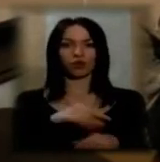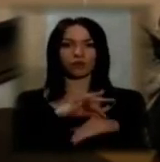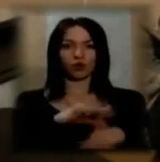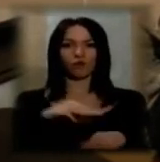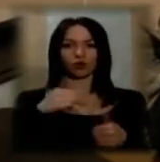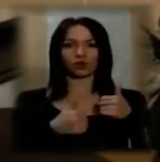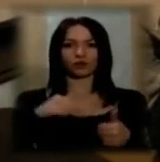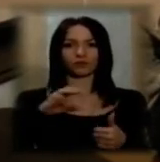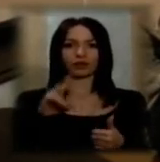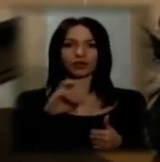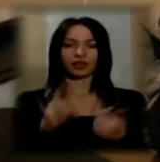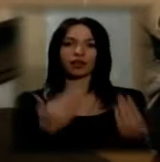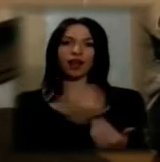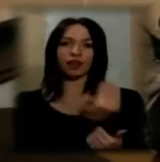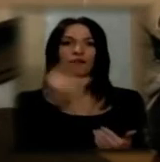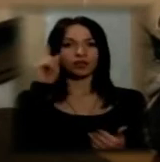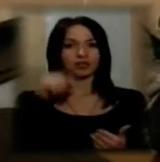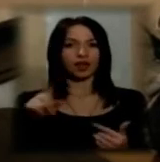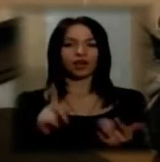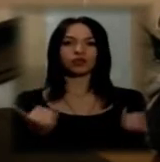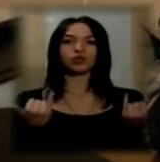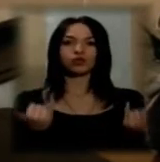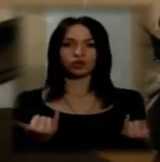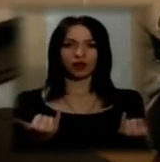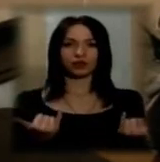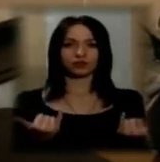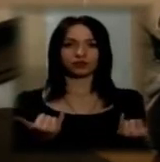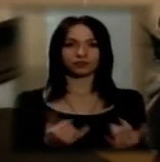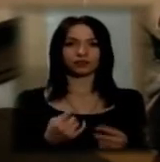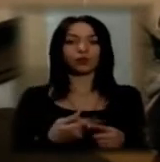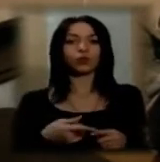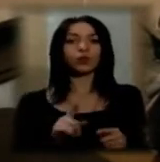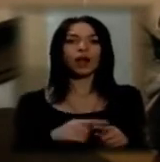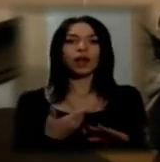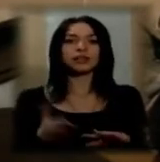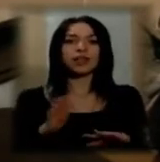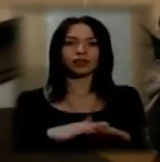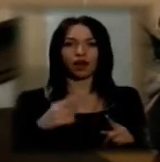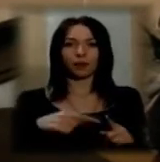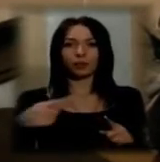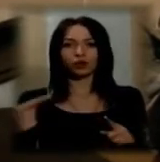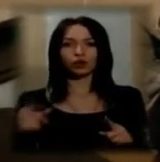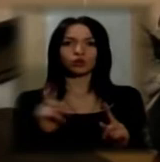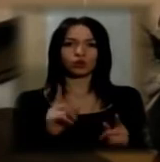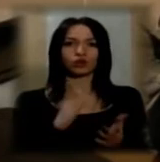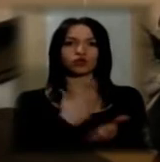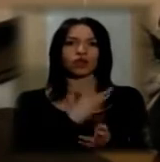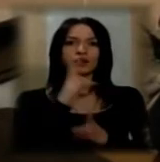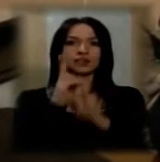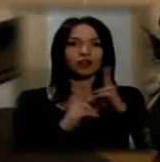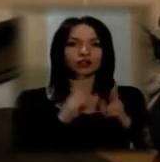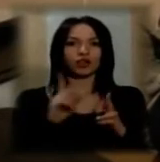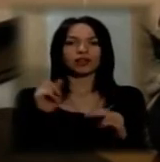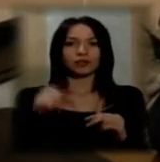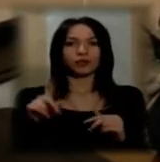ви знаєте, що зараз така складна процедура, що є скаржники, тим паче, що там